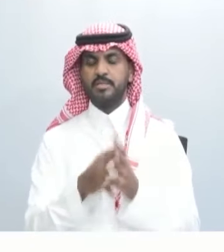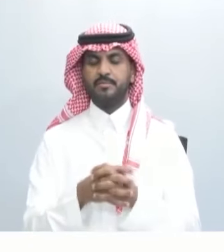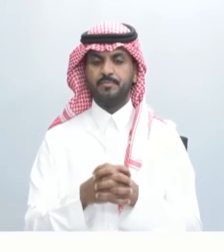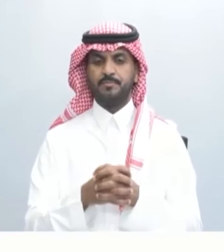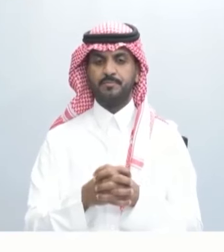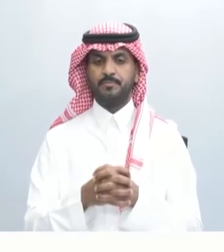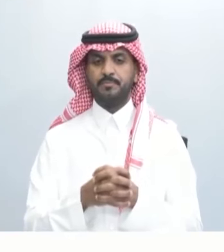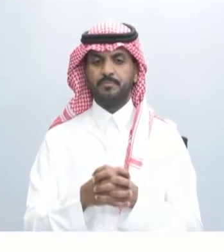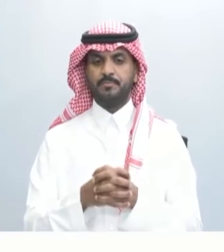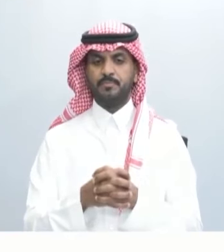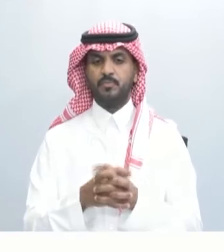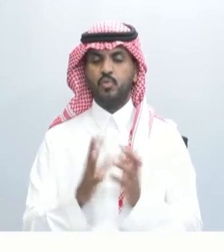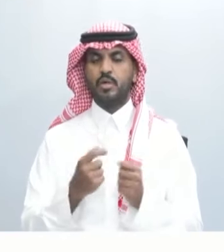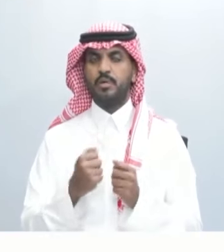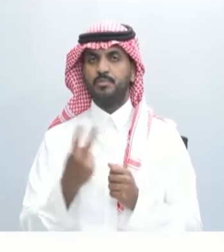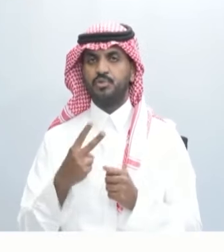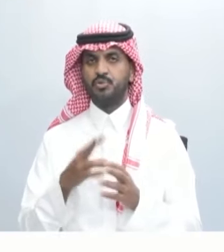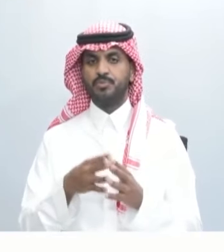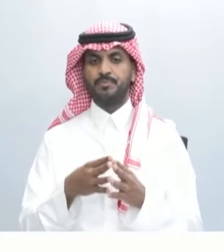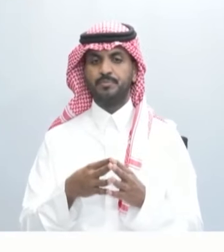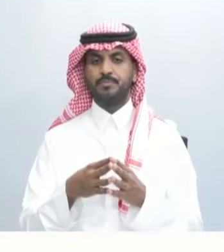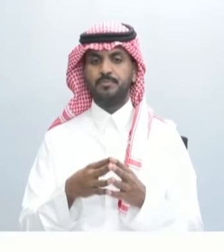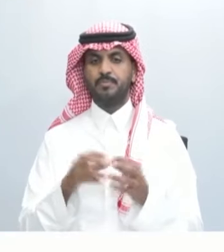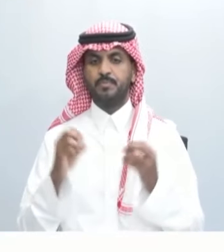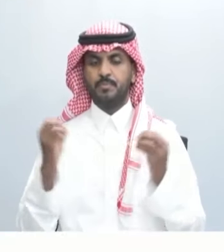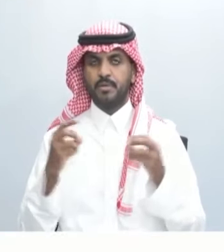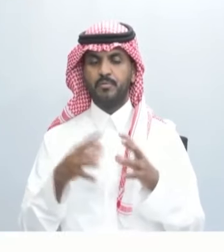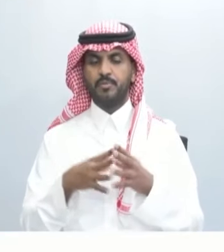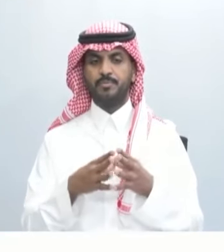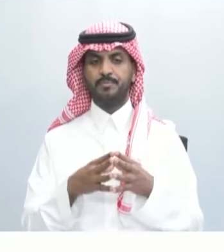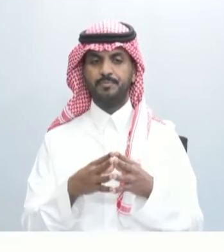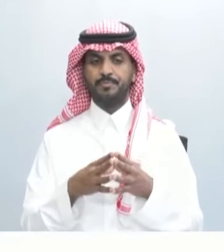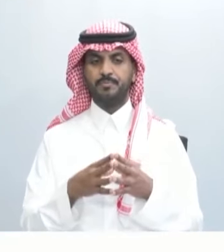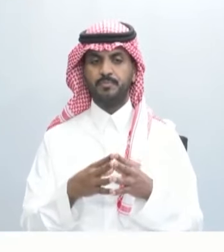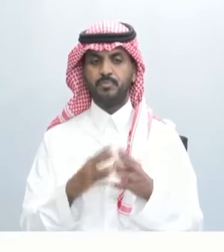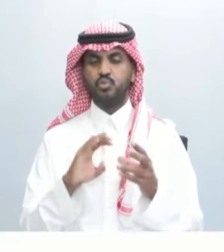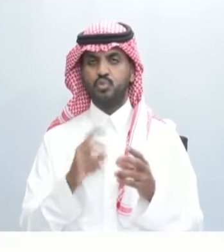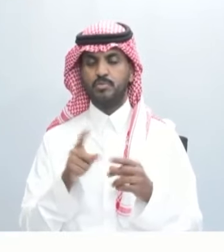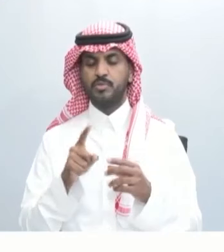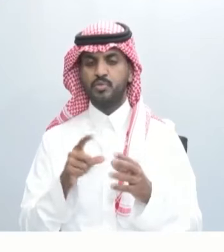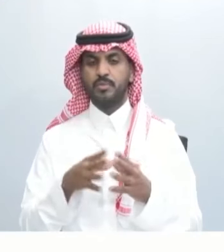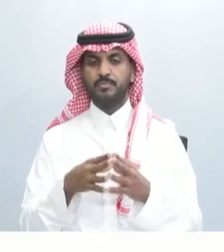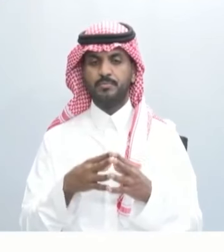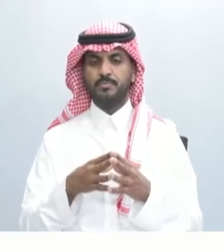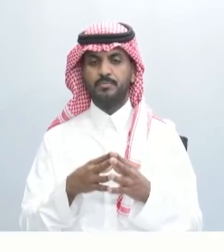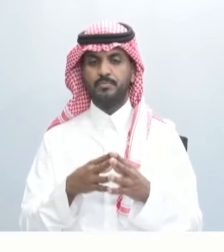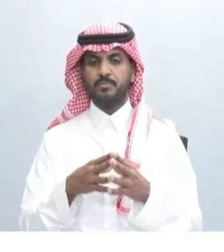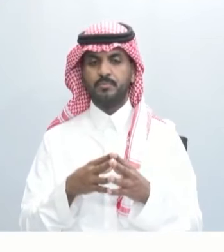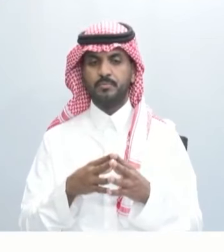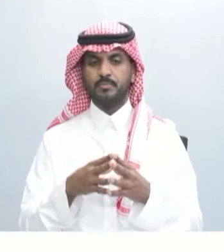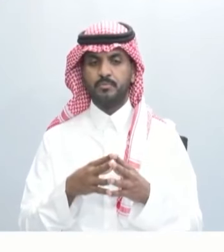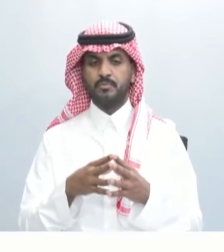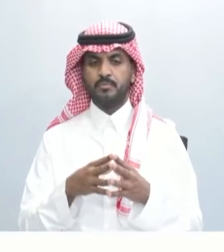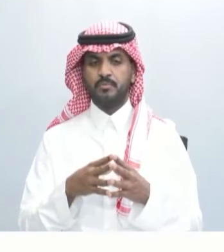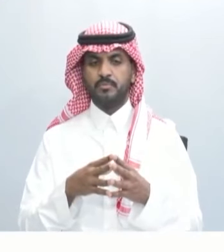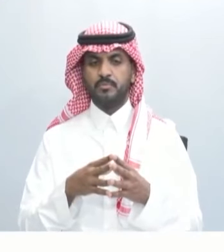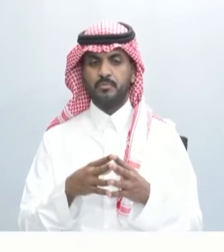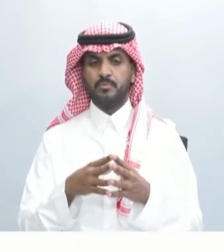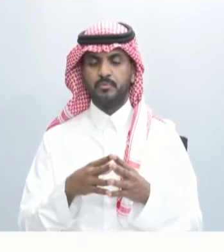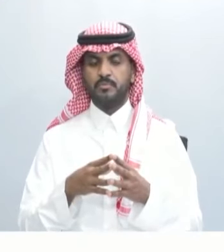الاصغر هو العدد عشرون بارك الله فيكم اذا نجيب على السؤال الان ونقول بارك الله فيكم